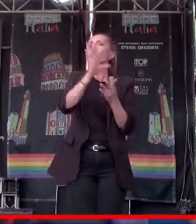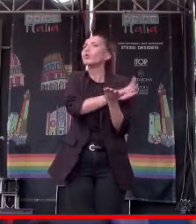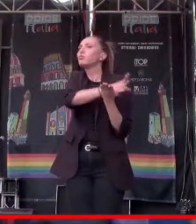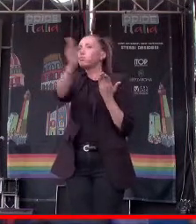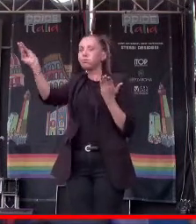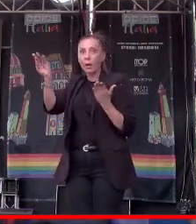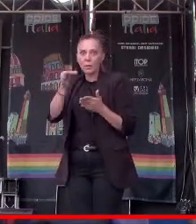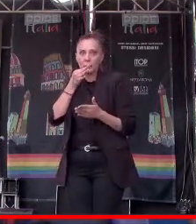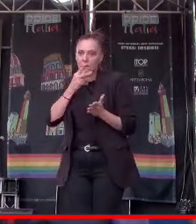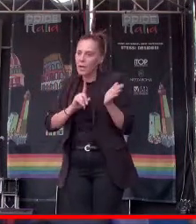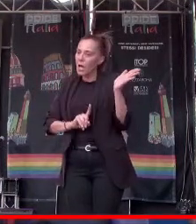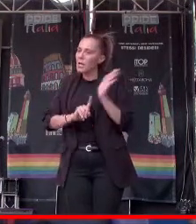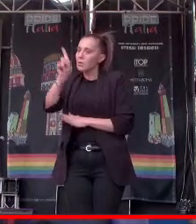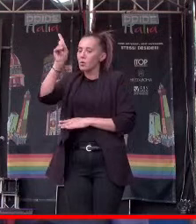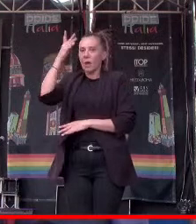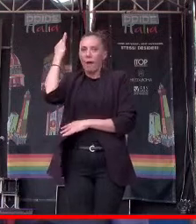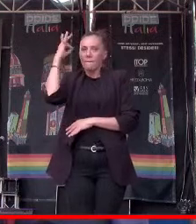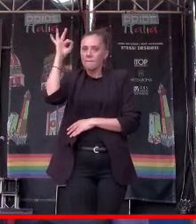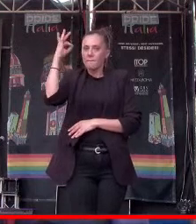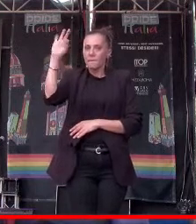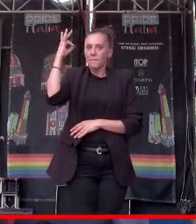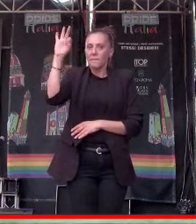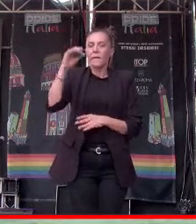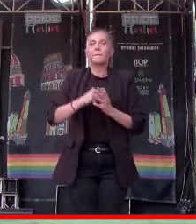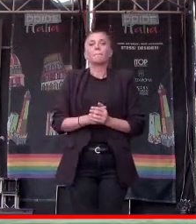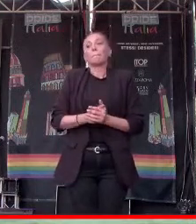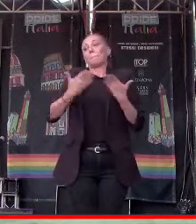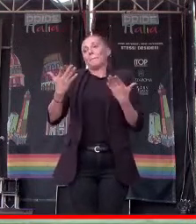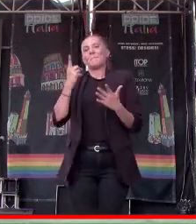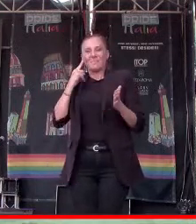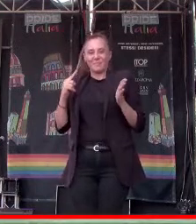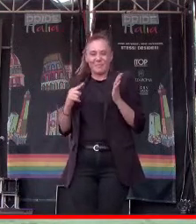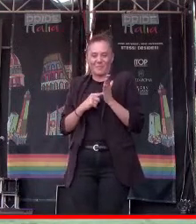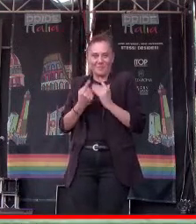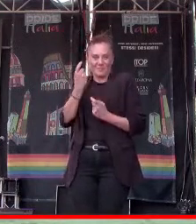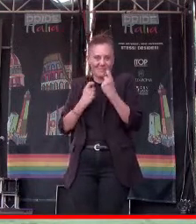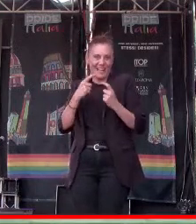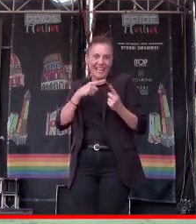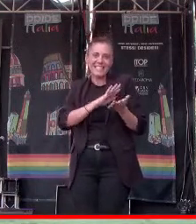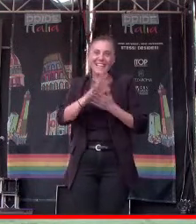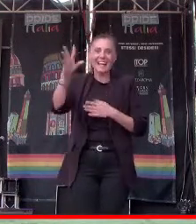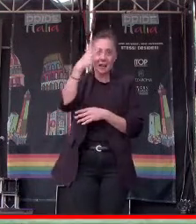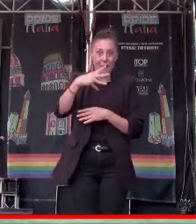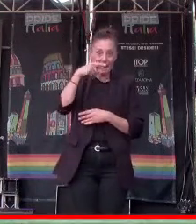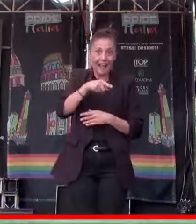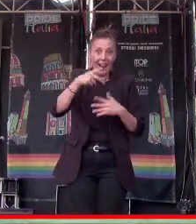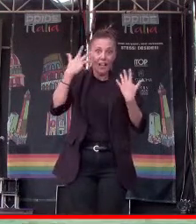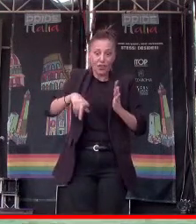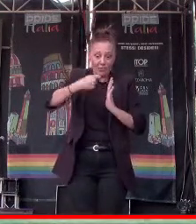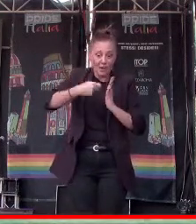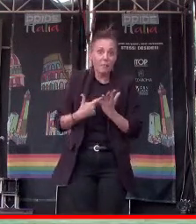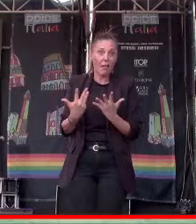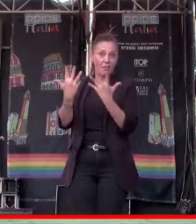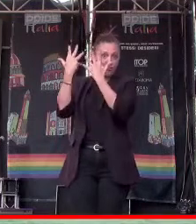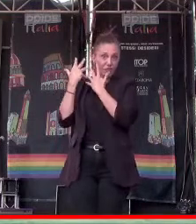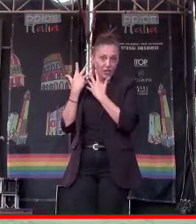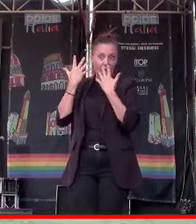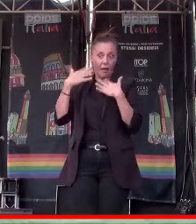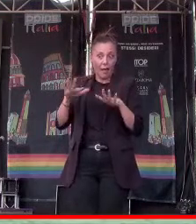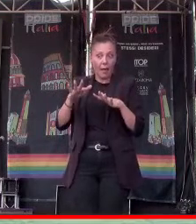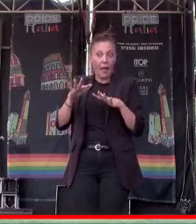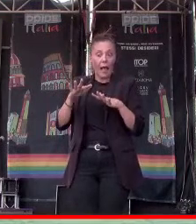un risultato eccezionale. Comunque, tornando a Santa Marina, 10 anni fa abbiamo fatto approvare questa delibera, l'anno